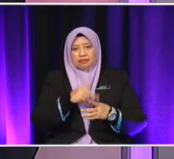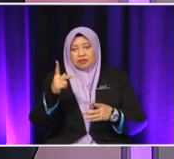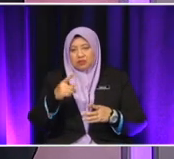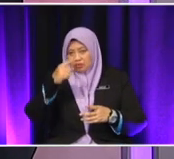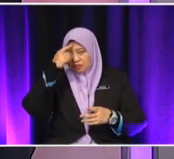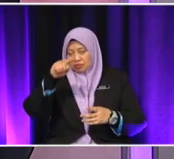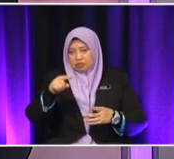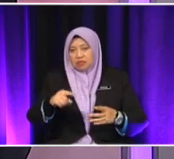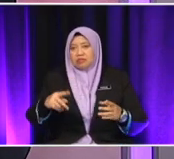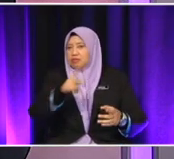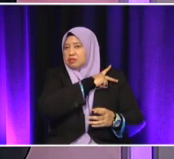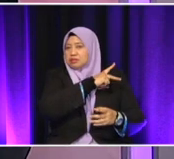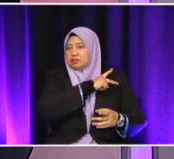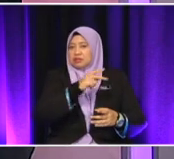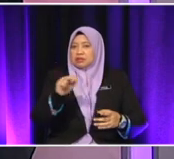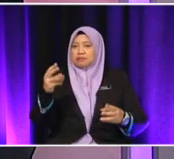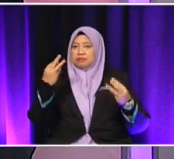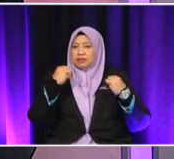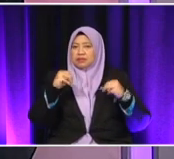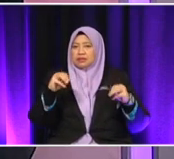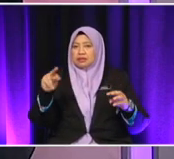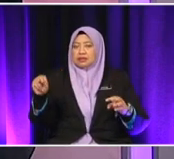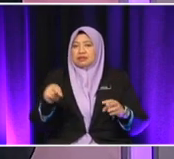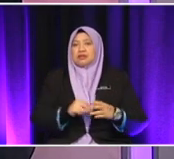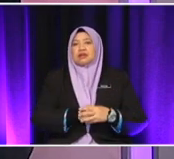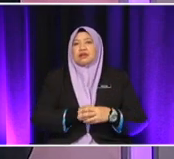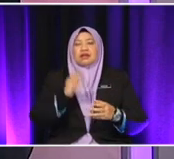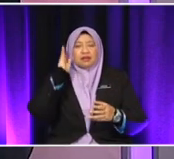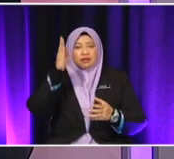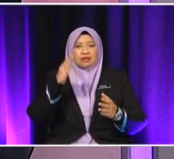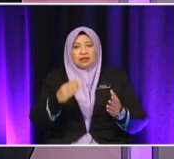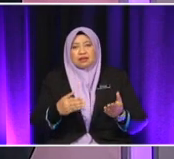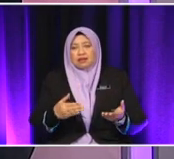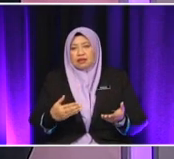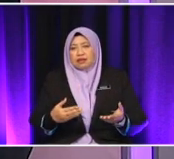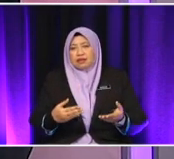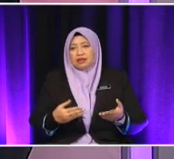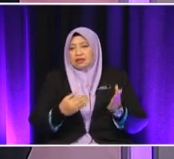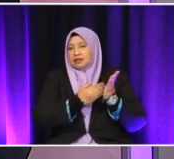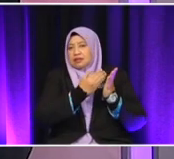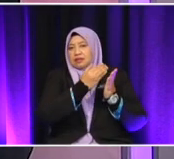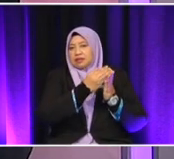menguasai pasaran sudah pasti dia akan meningkatkan penawaran barang tersebut